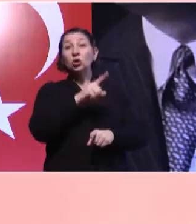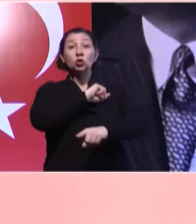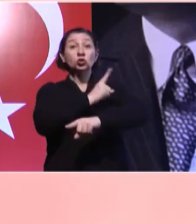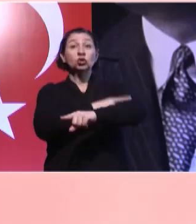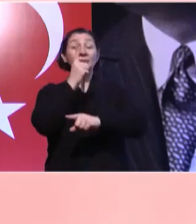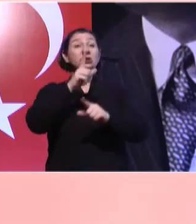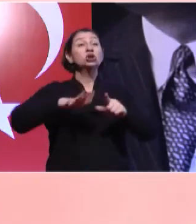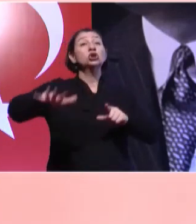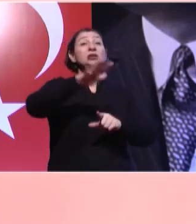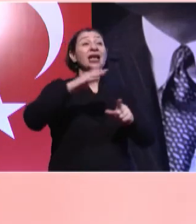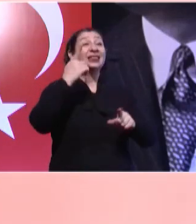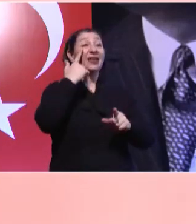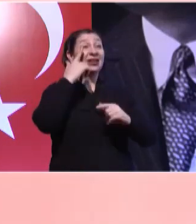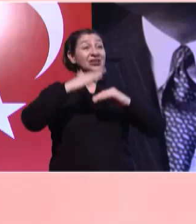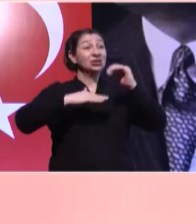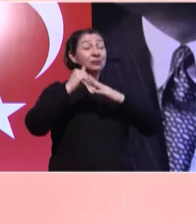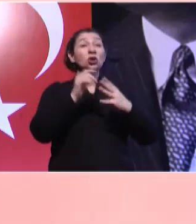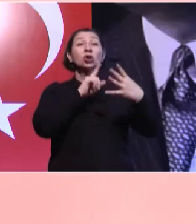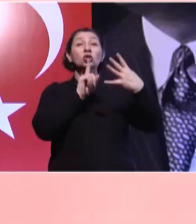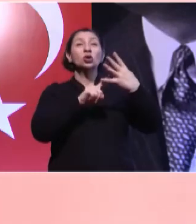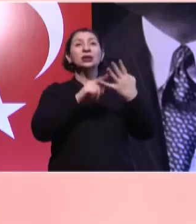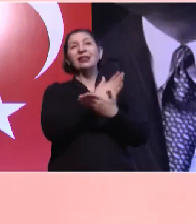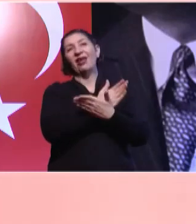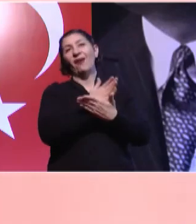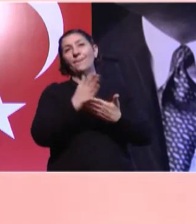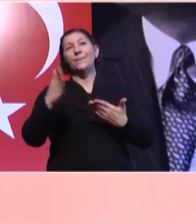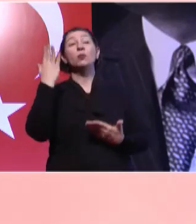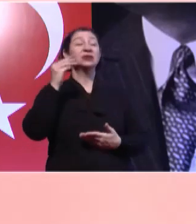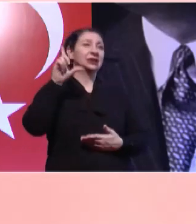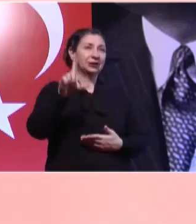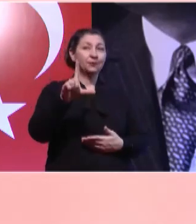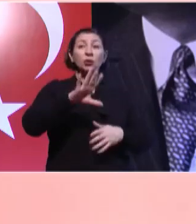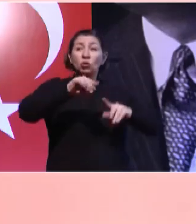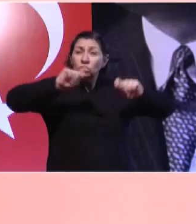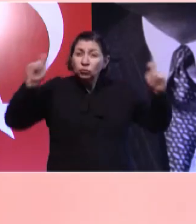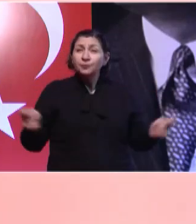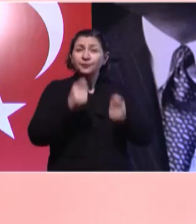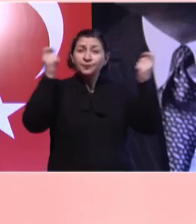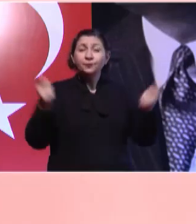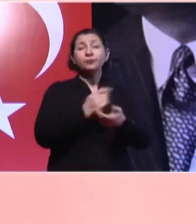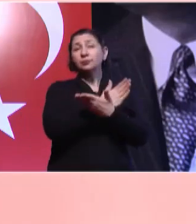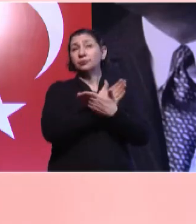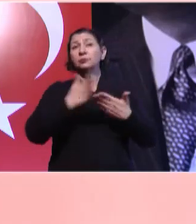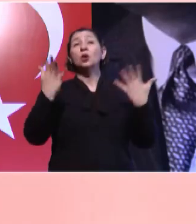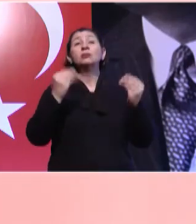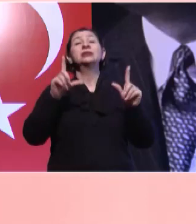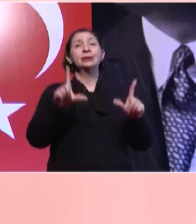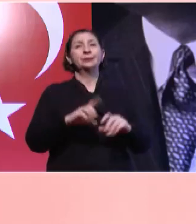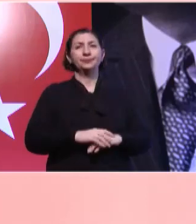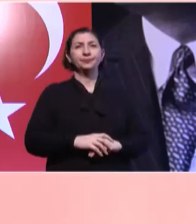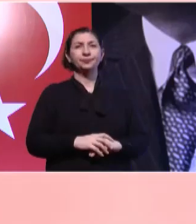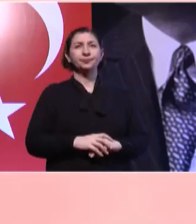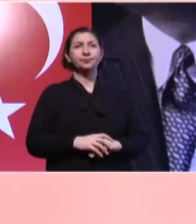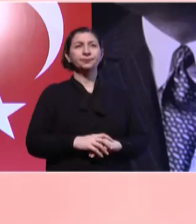sosyal devlet inşa edeceğiz ve dördüncüsü sürdürülebilirlik. Bütün bu çabaları sürdürebilir kılmanız lazım.